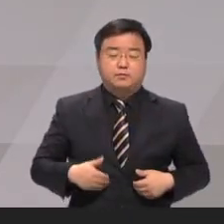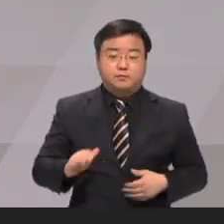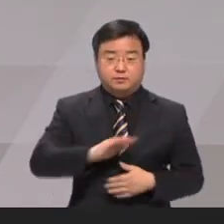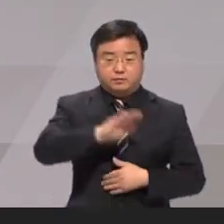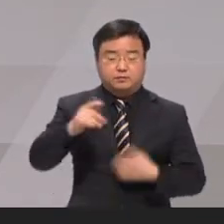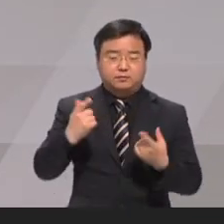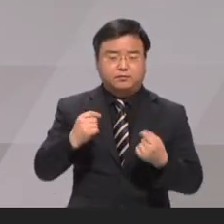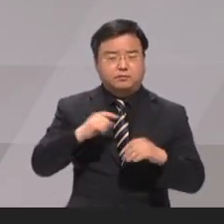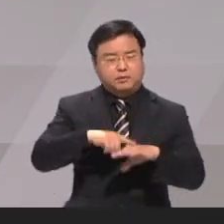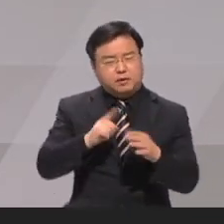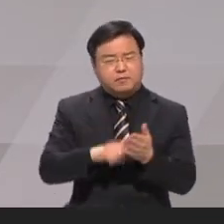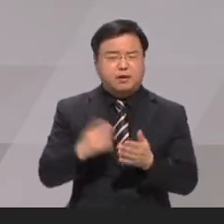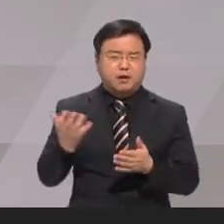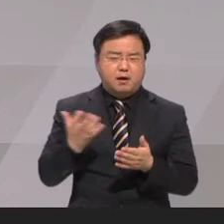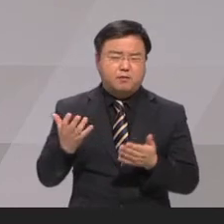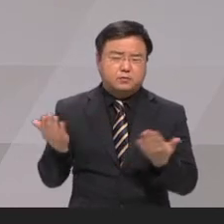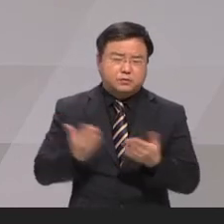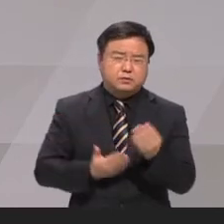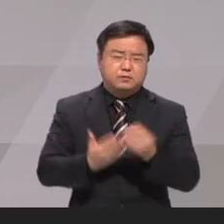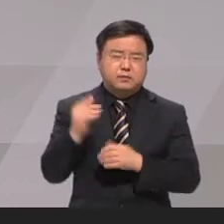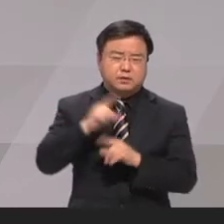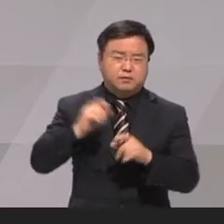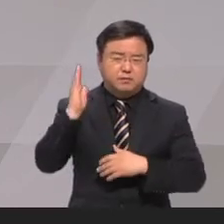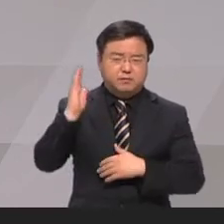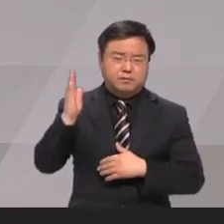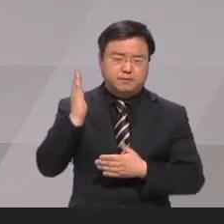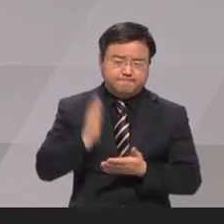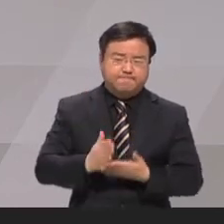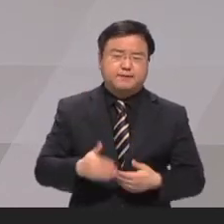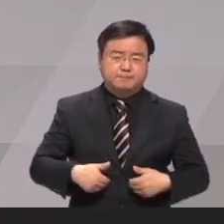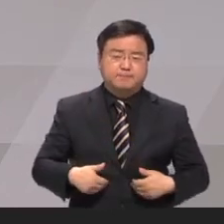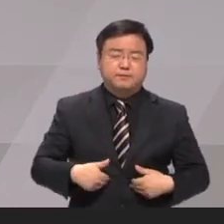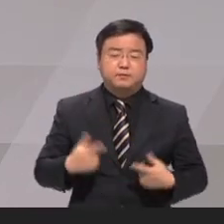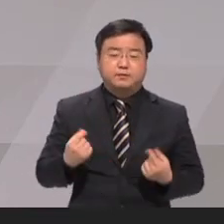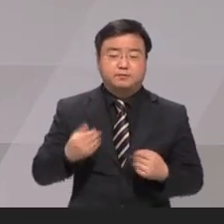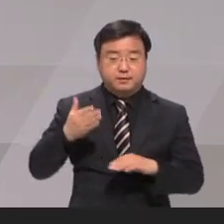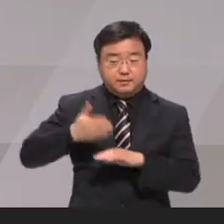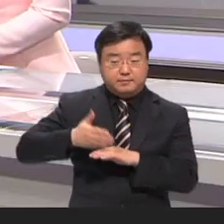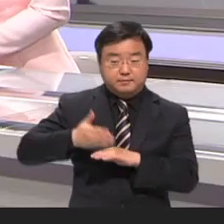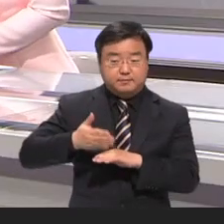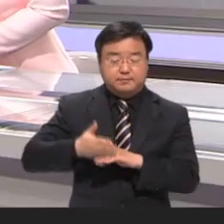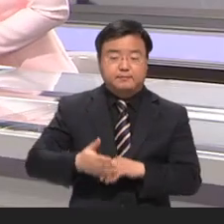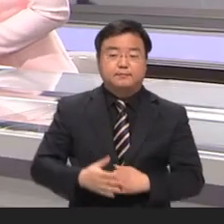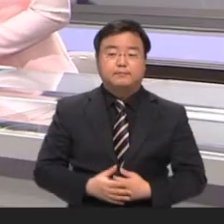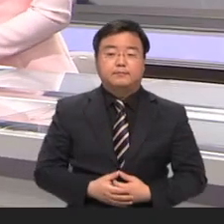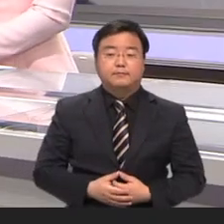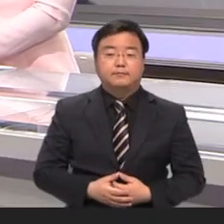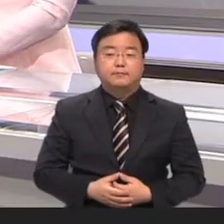가슴 아픈 학대 사건들 더 이상 얘기하는 일은 없어야겠죠. 그렇죠. 네, 오늘 말씀 고맙습니다.